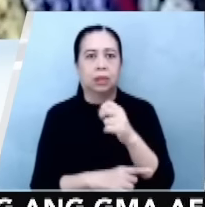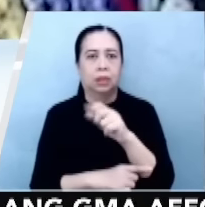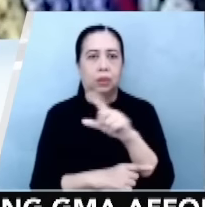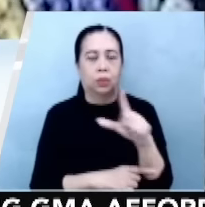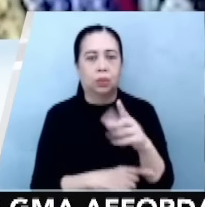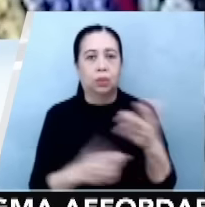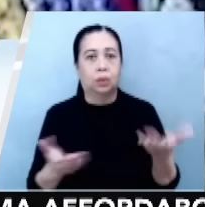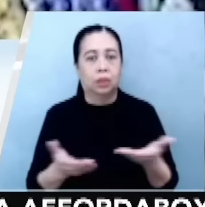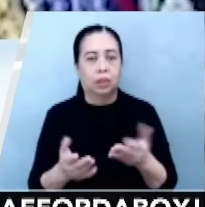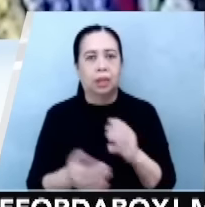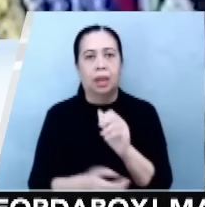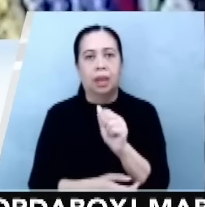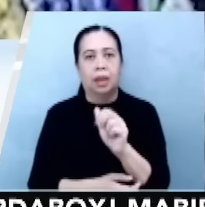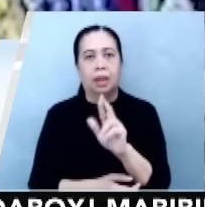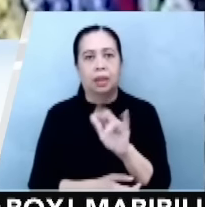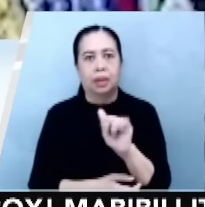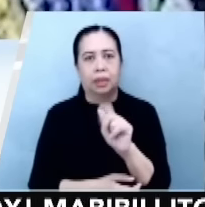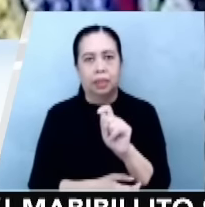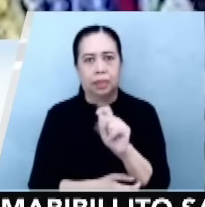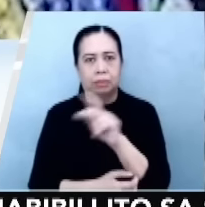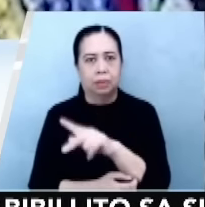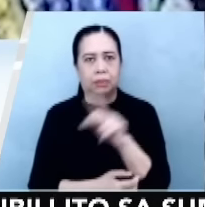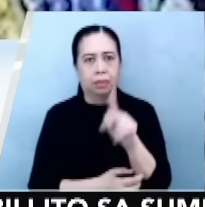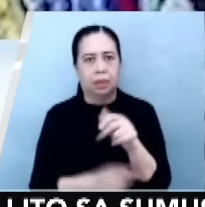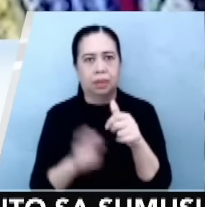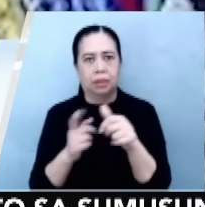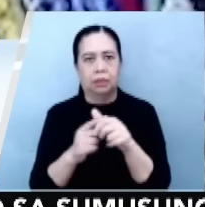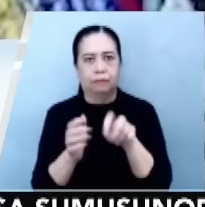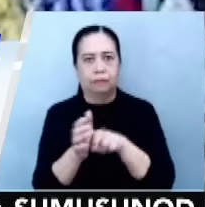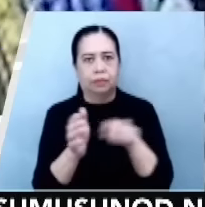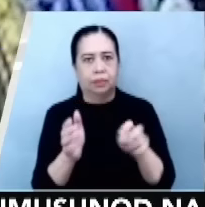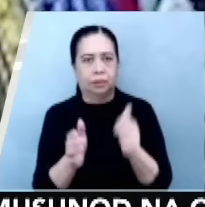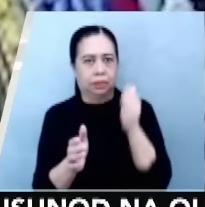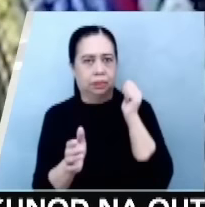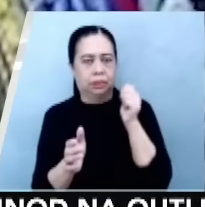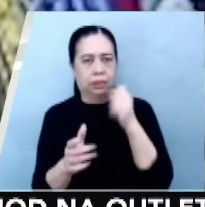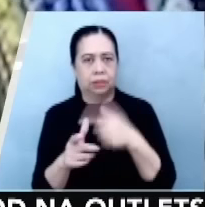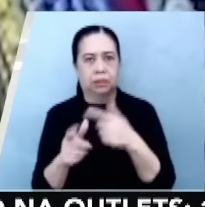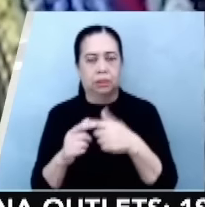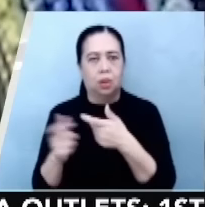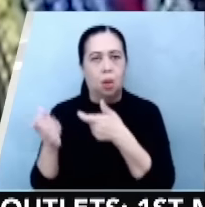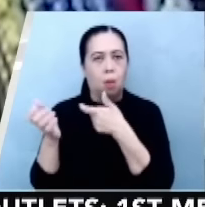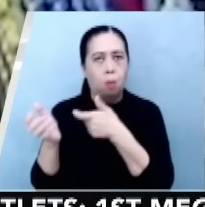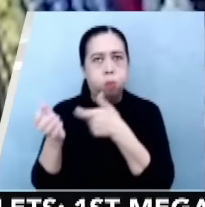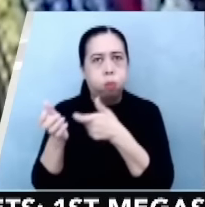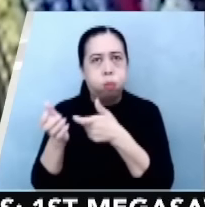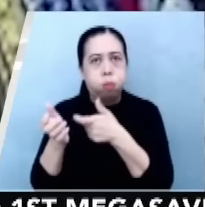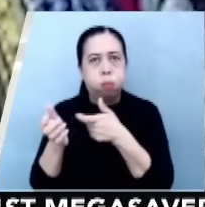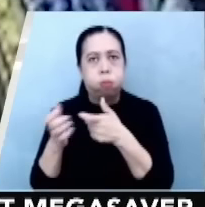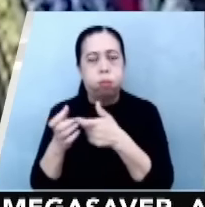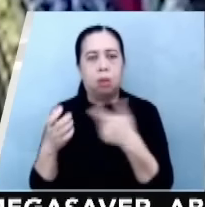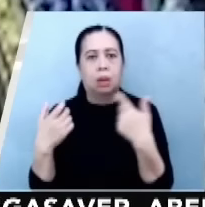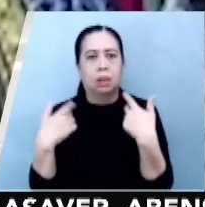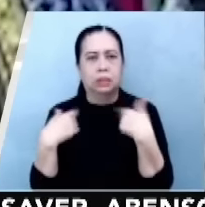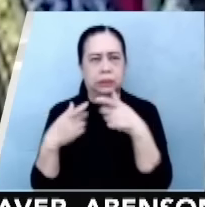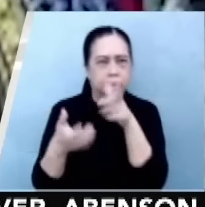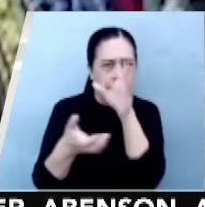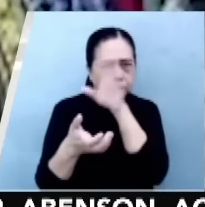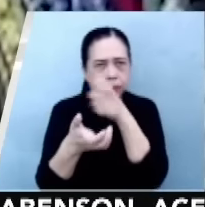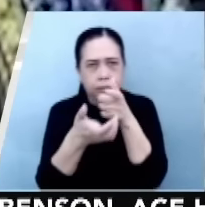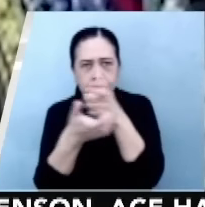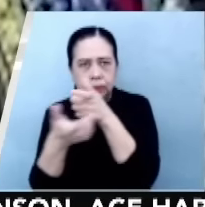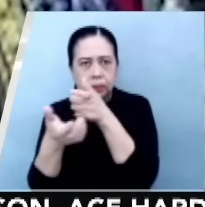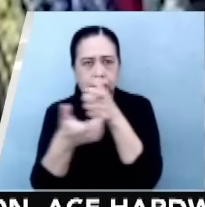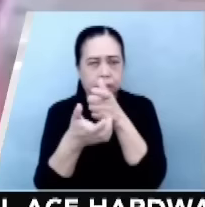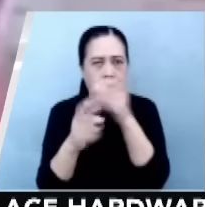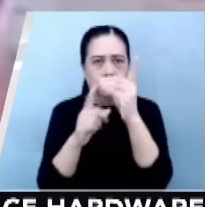Pampanga. Unang bumaba ang sakay sa likod na nagpaulan ng bala ng baril. May inaasinta pa ang gunman sa may pintuan ng barangay